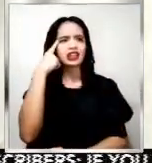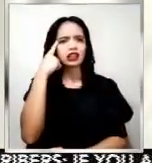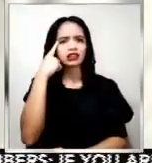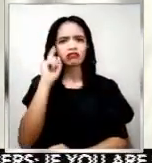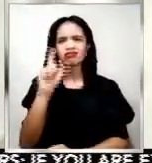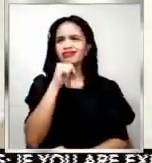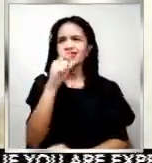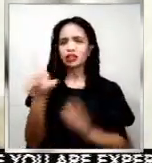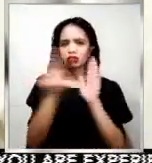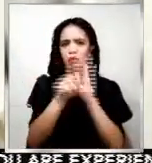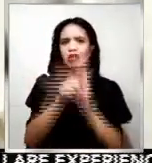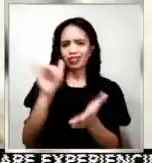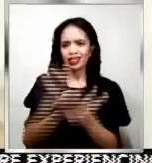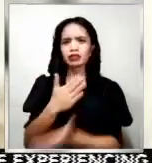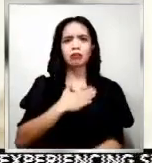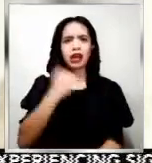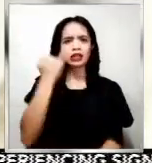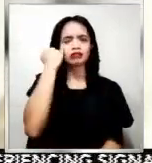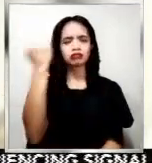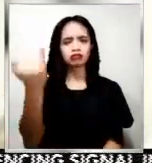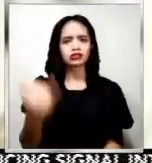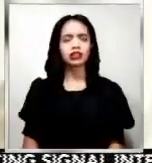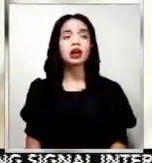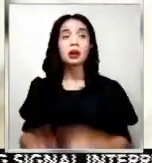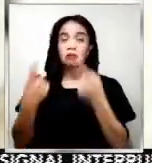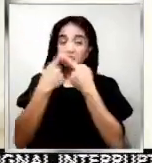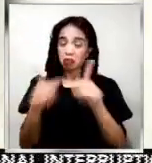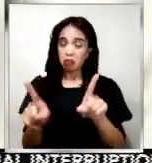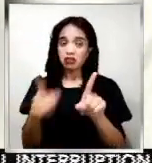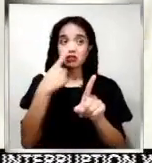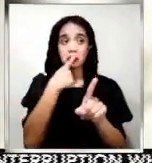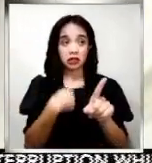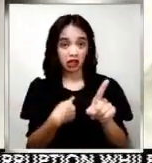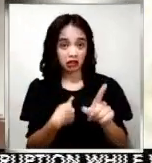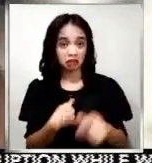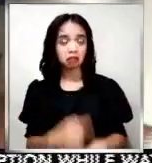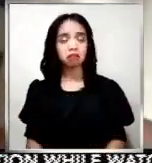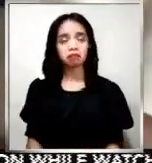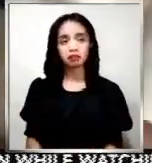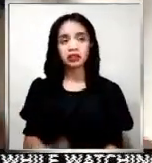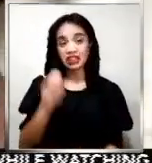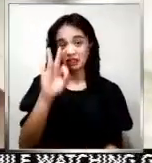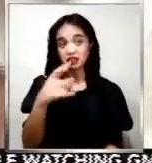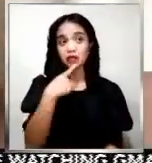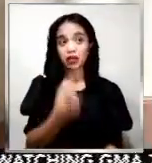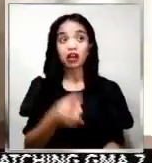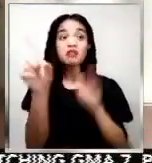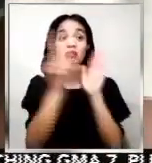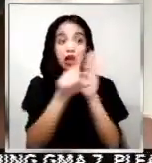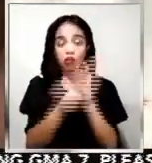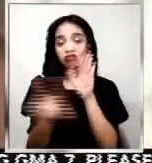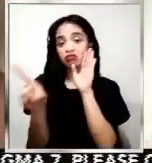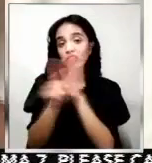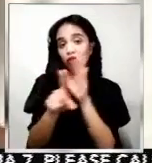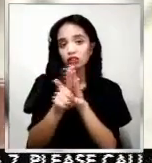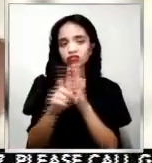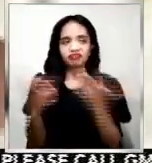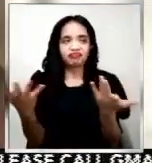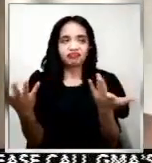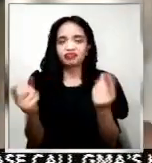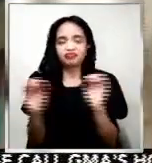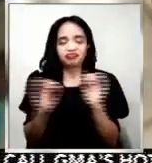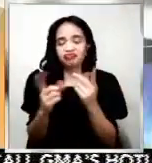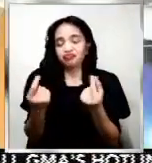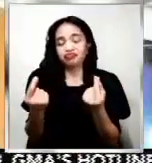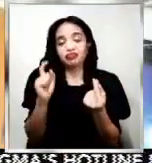ko. Pero since then, kung sabihin nila na bawal yan, wala tayong magagawa. We have to keep it for the